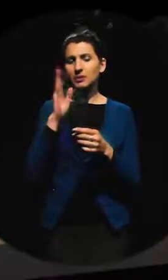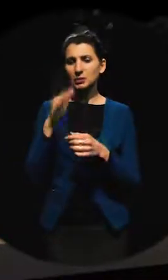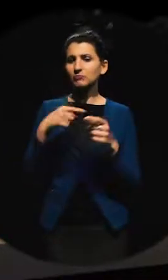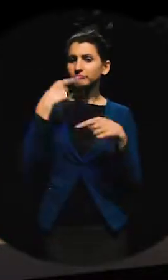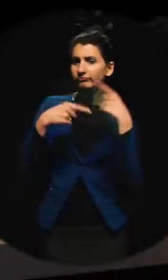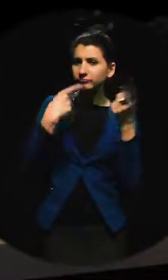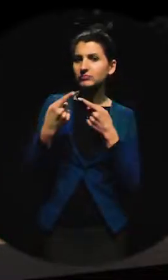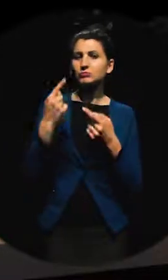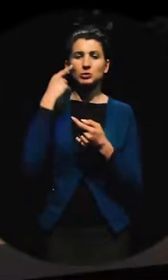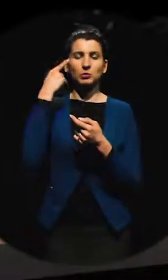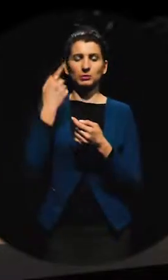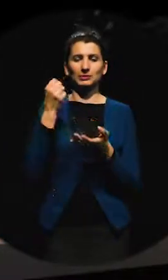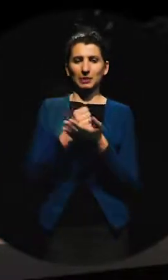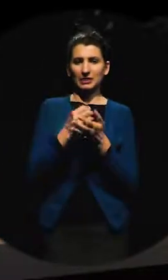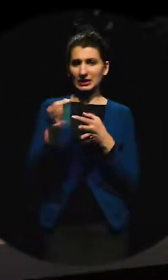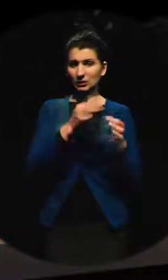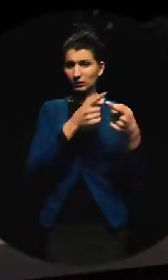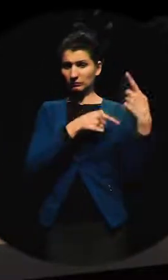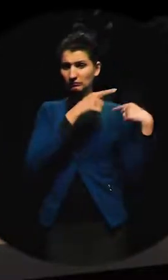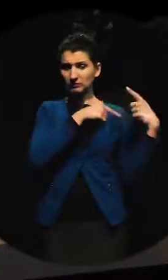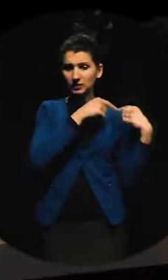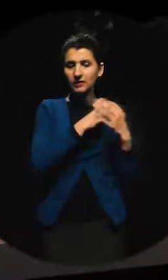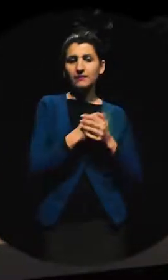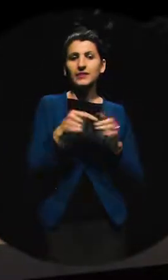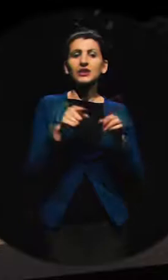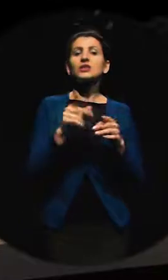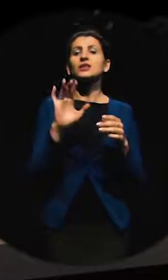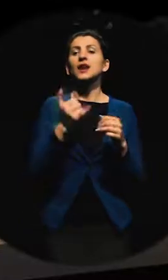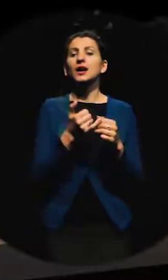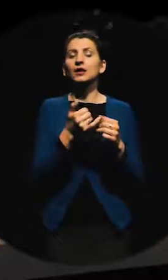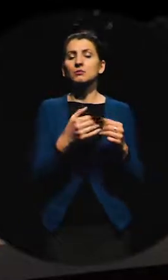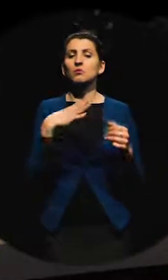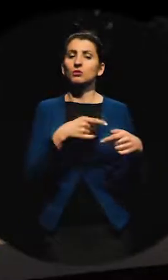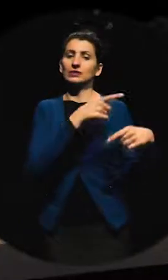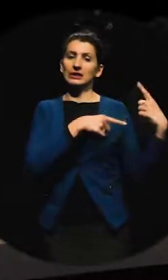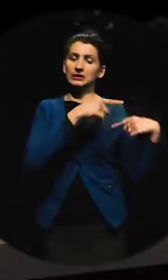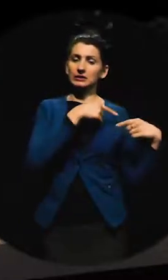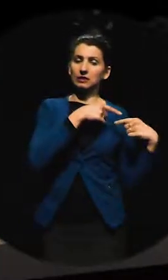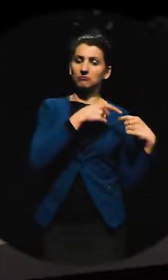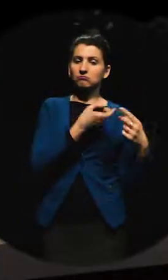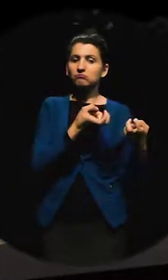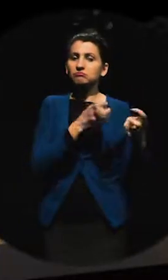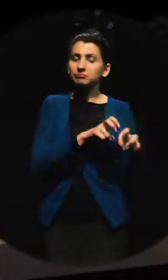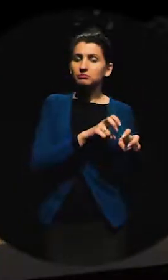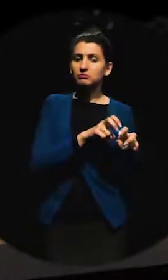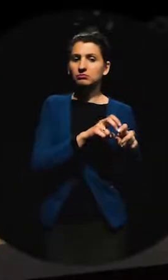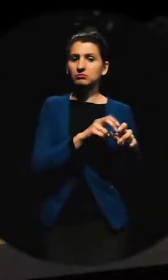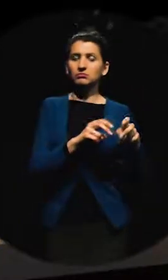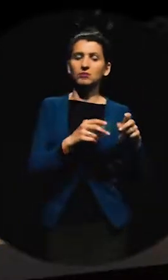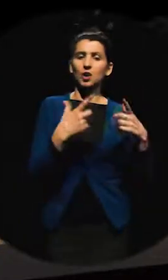z historii związanych z tradycją powstawania, narodzin ruchu